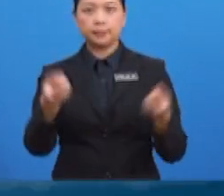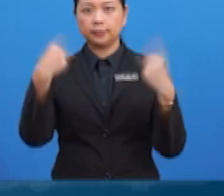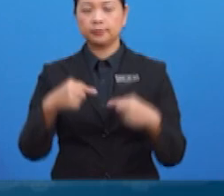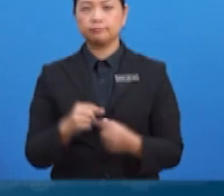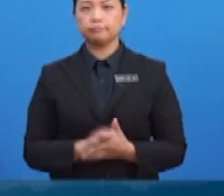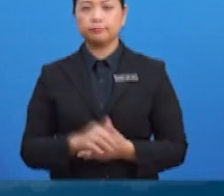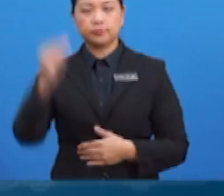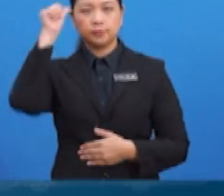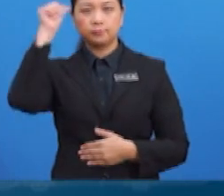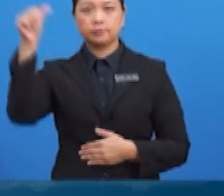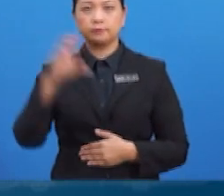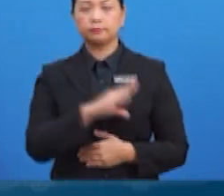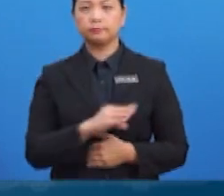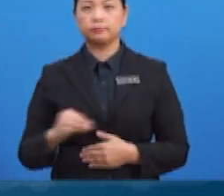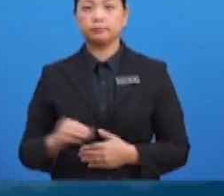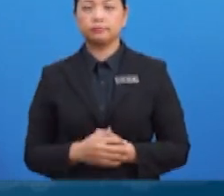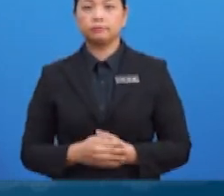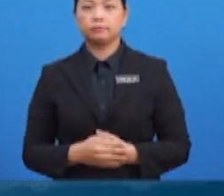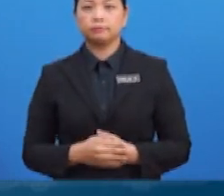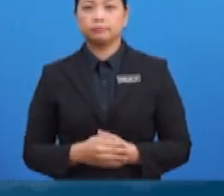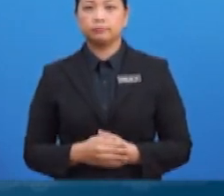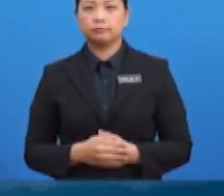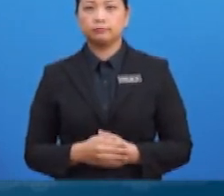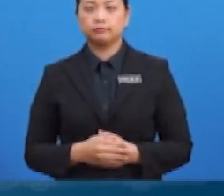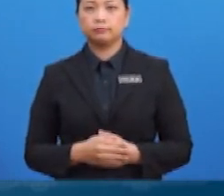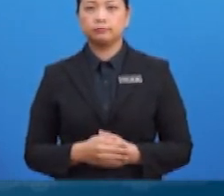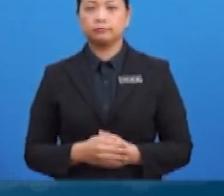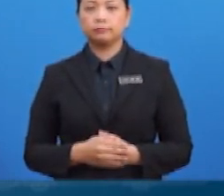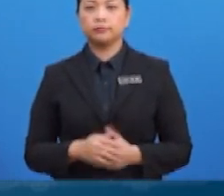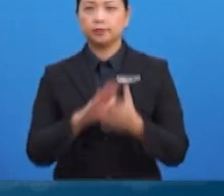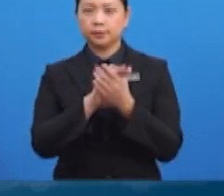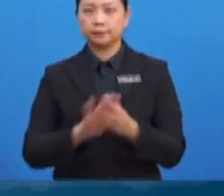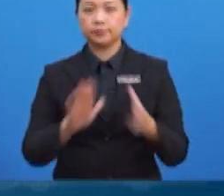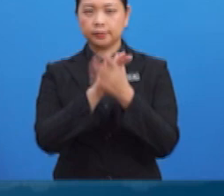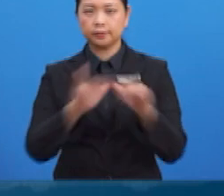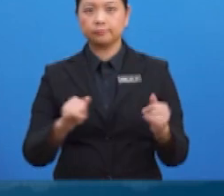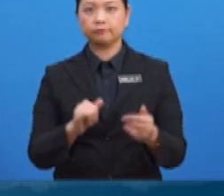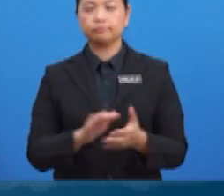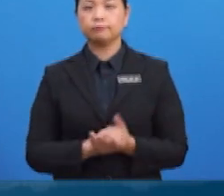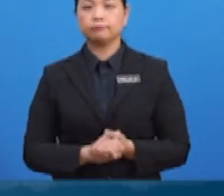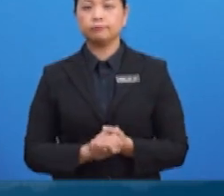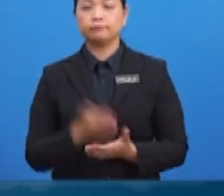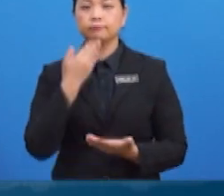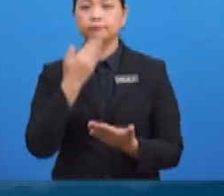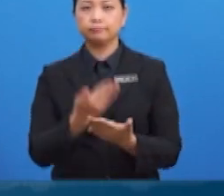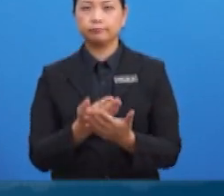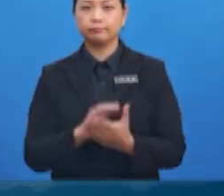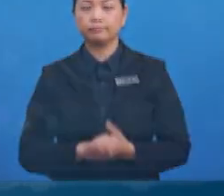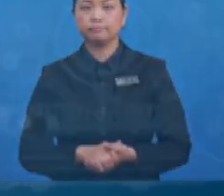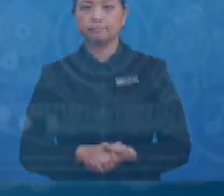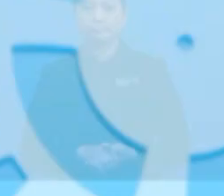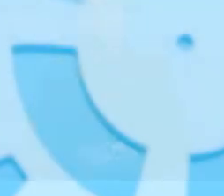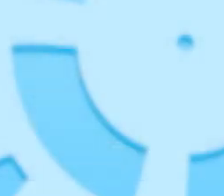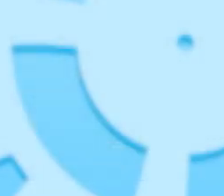datang. Assalamualaikum warahmatullahi wabarakatuh dan salam sejahtera. Sekian, terima kasih.